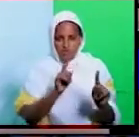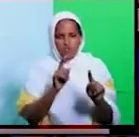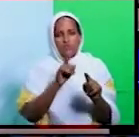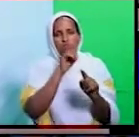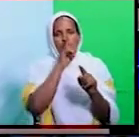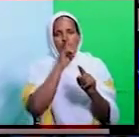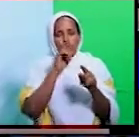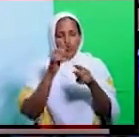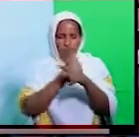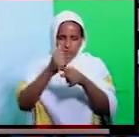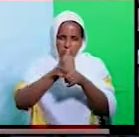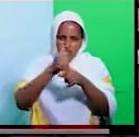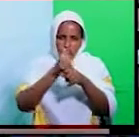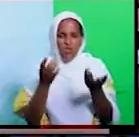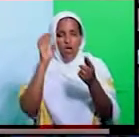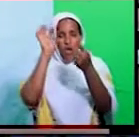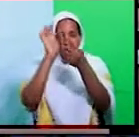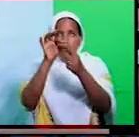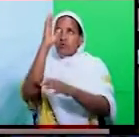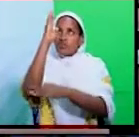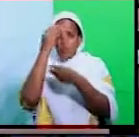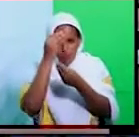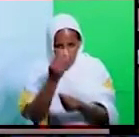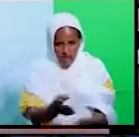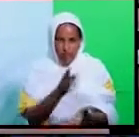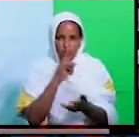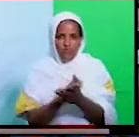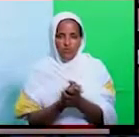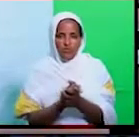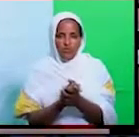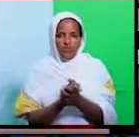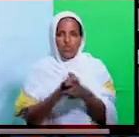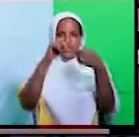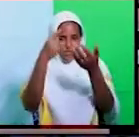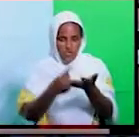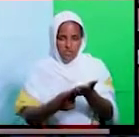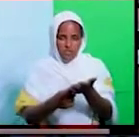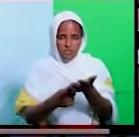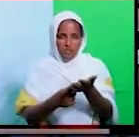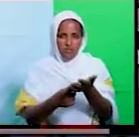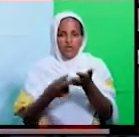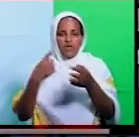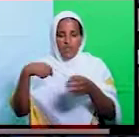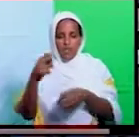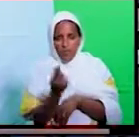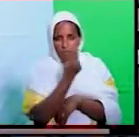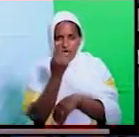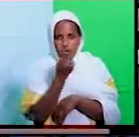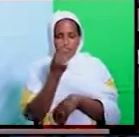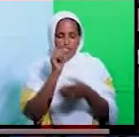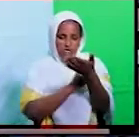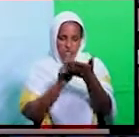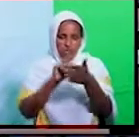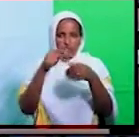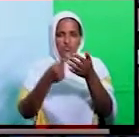ወንጌልከ ቅዱስ አኮ ዘንሰም ባህቲቱ አላ ንግበር በከመ ሰማይነ ከመ ይፍረይ ላዕሌነ ፍሬ ሰናየ ዕይንተ